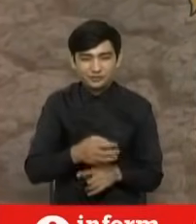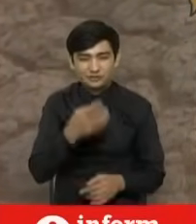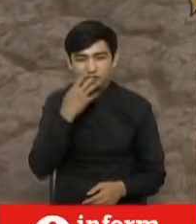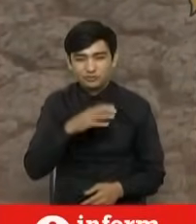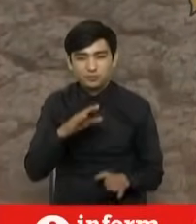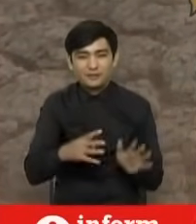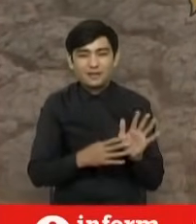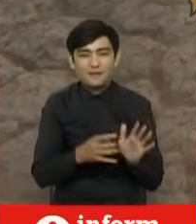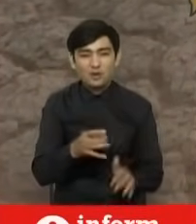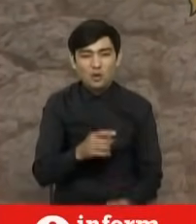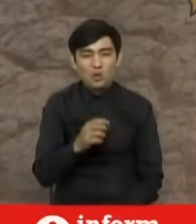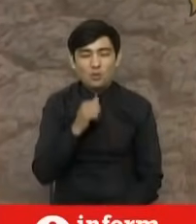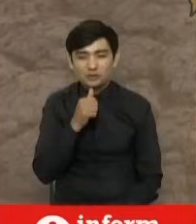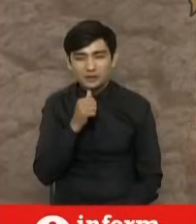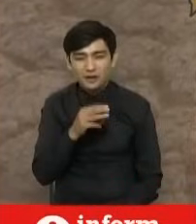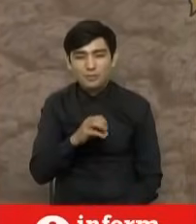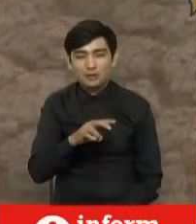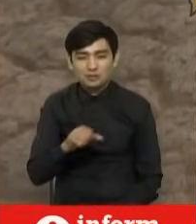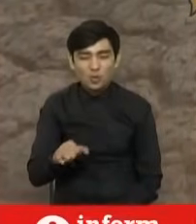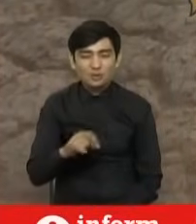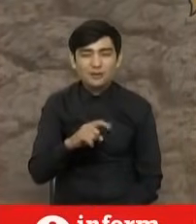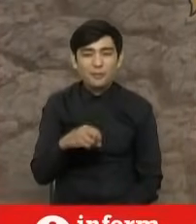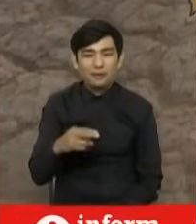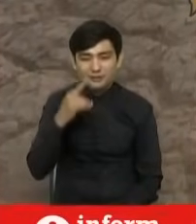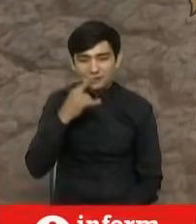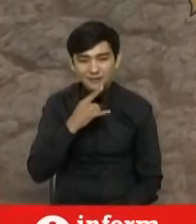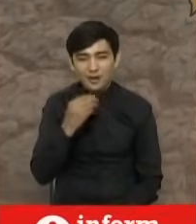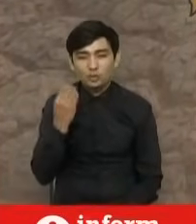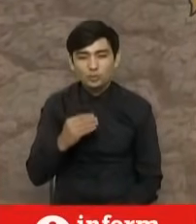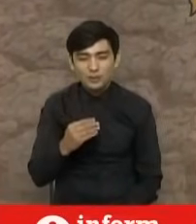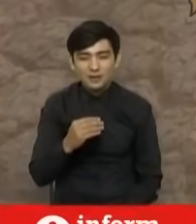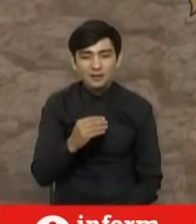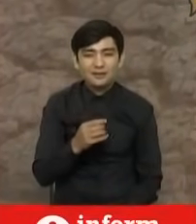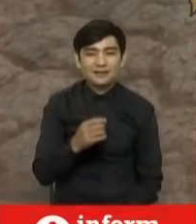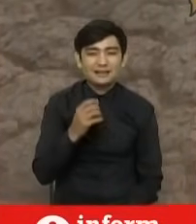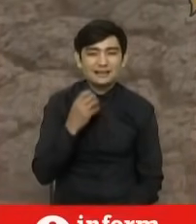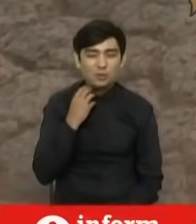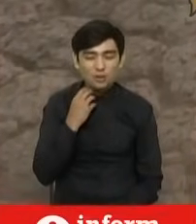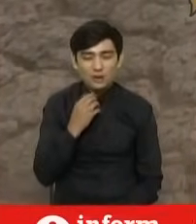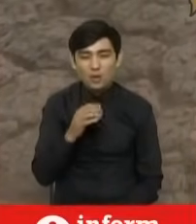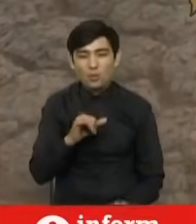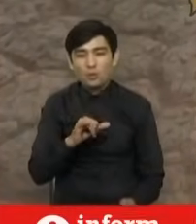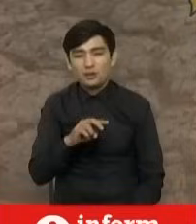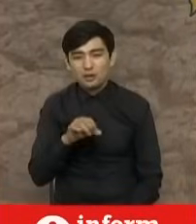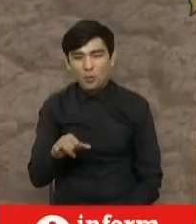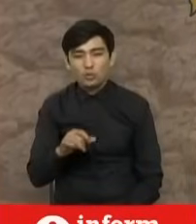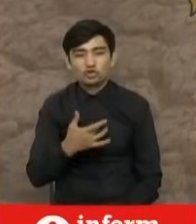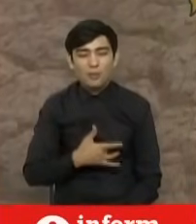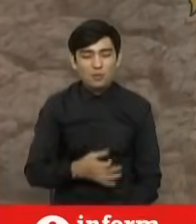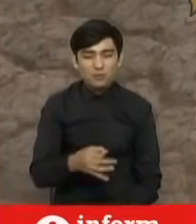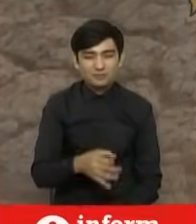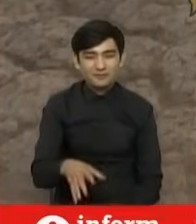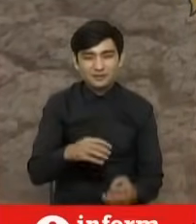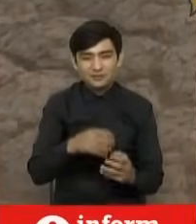регионах. Кустанайской, Мангыстауской, Западно-Казахстанской, Актюбинской, Кызылординской, Улытауской и Жамбылской областях.